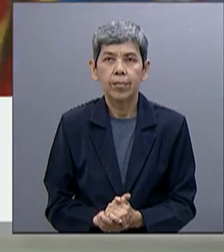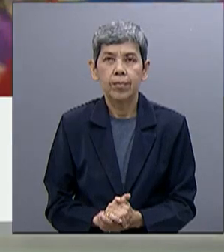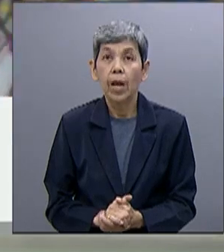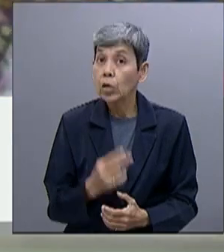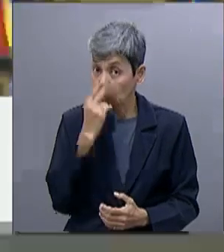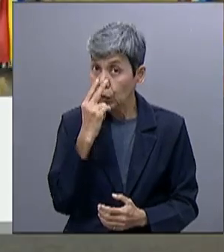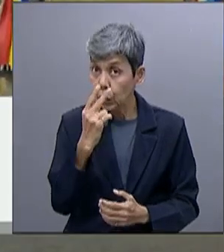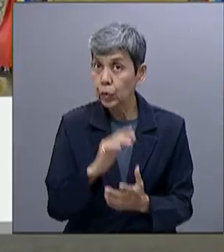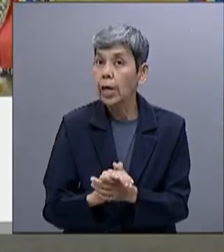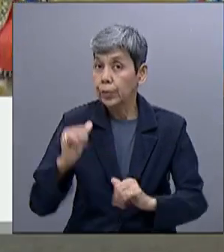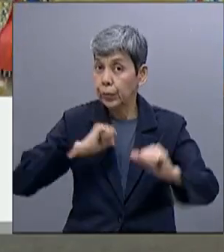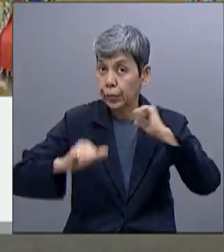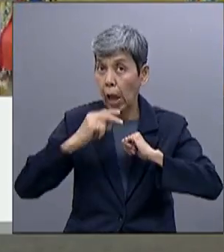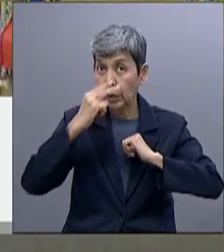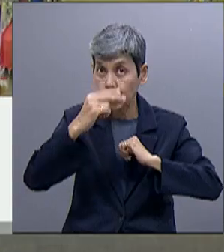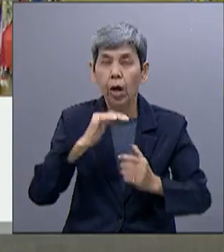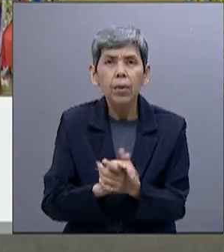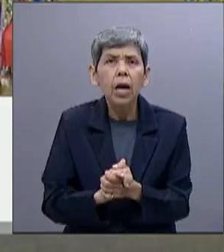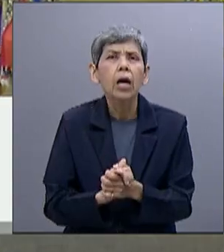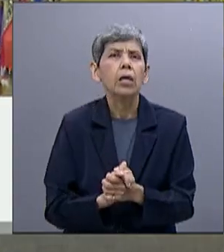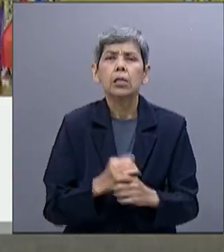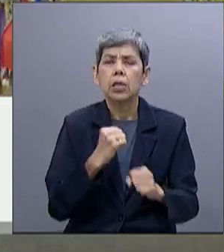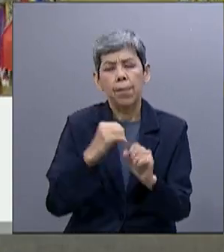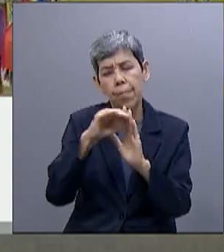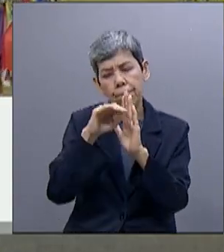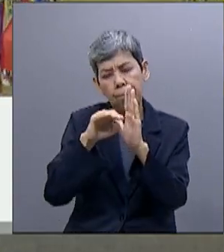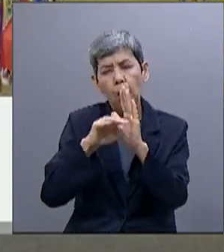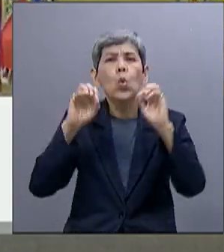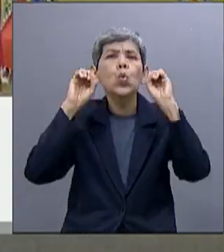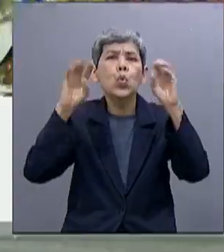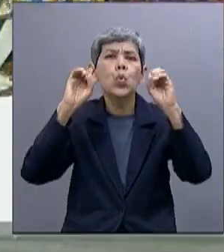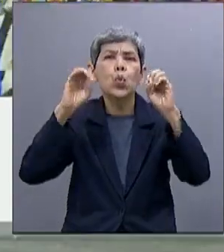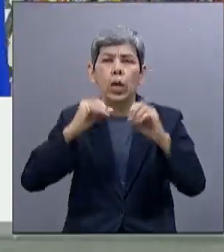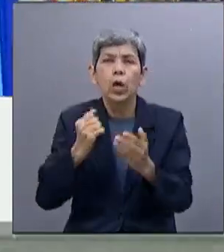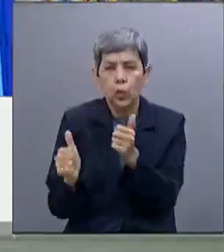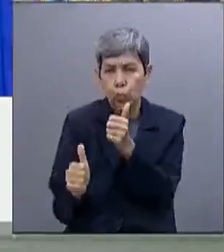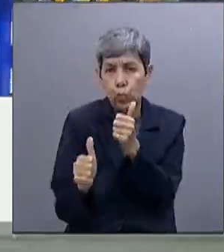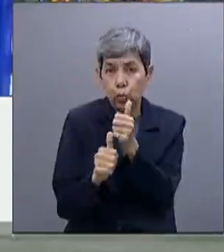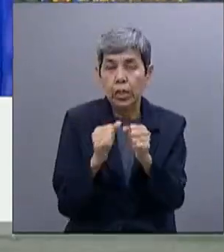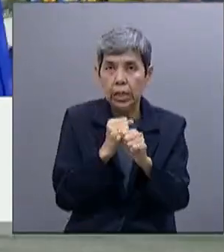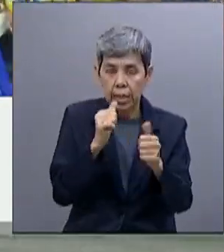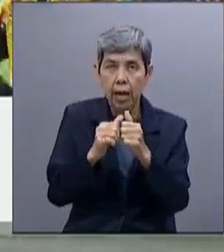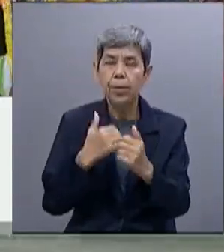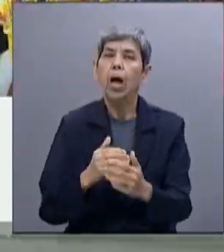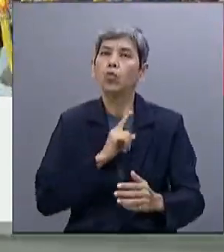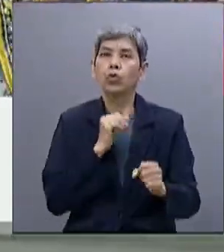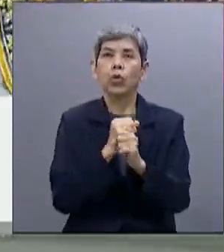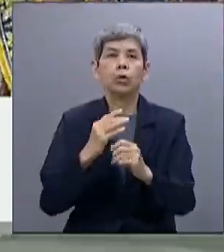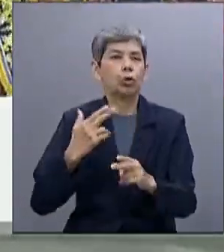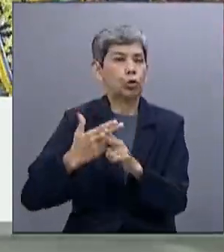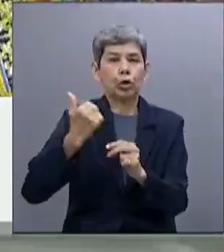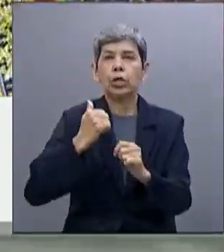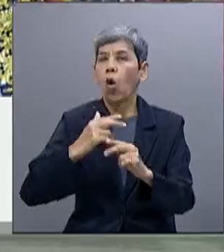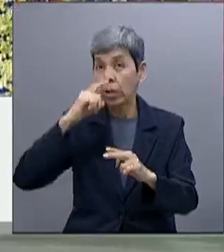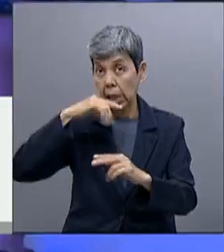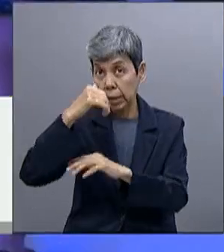คันของการแสดงชุดนี้มาจากการทำบทโนราของครูธรรมผู้ช่วยศาสตราจารย์ธรรมนิตนิคมรัตน์ศิลปินแห่งชาติ